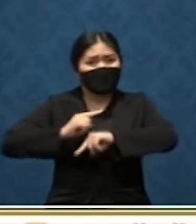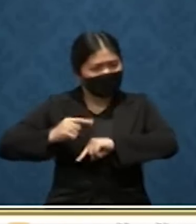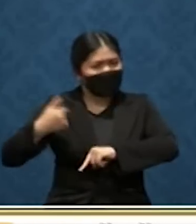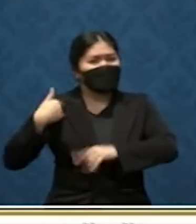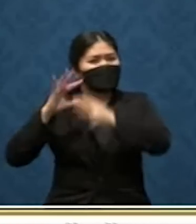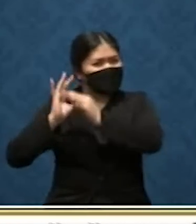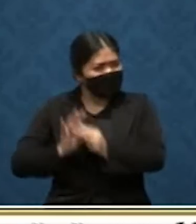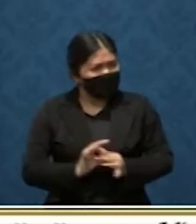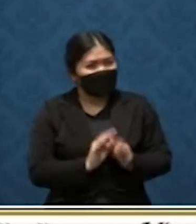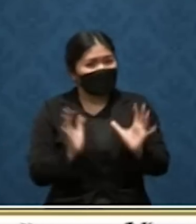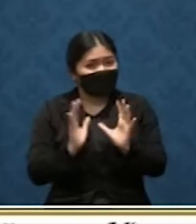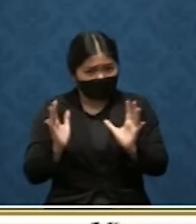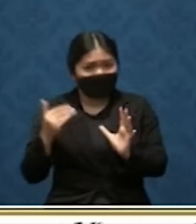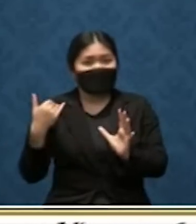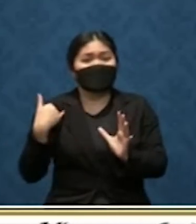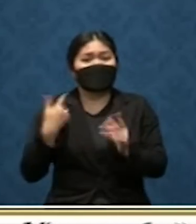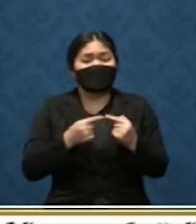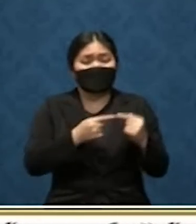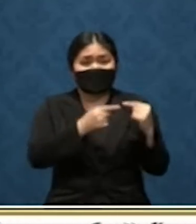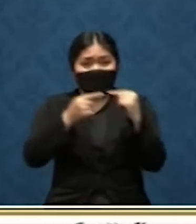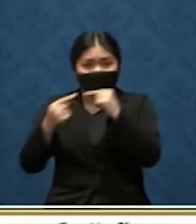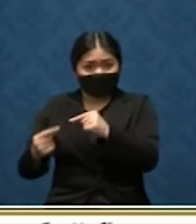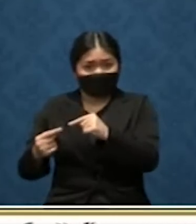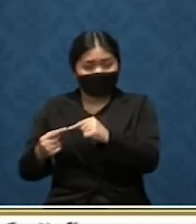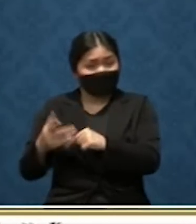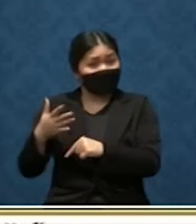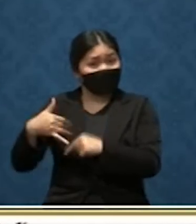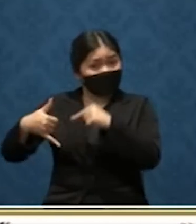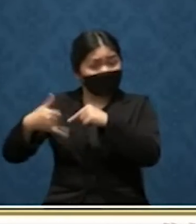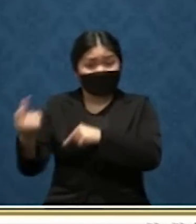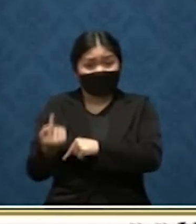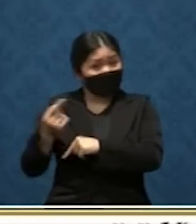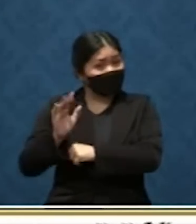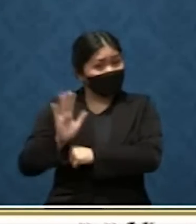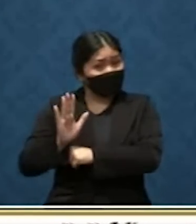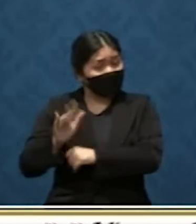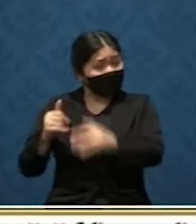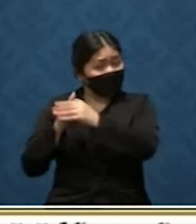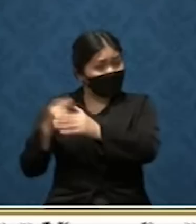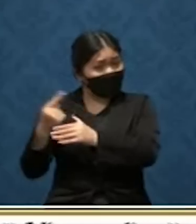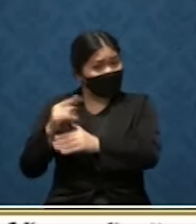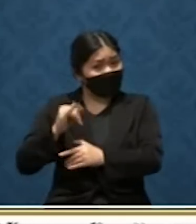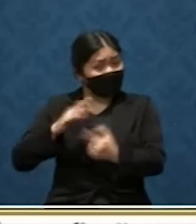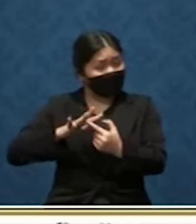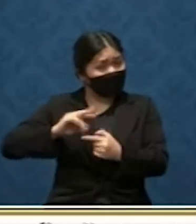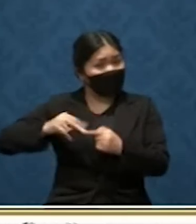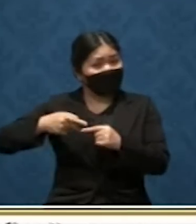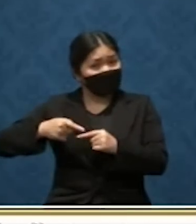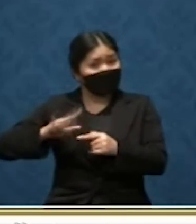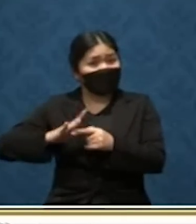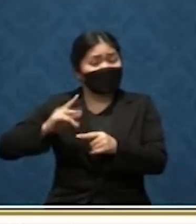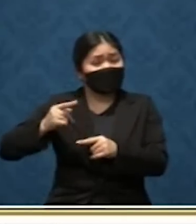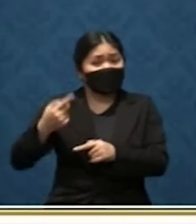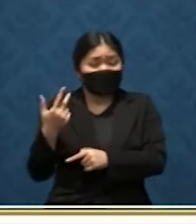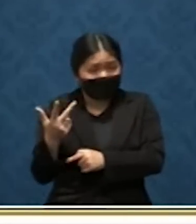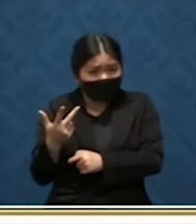ครับไปต่อครับไม่ใช่แ ตู้หาวครับไม่ใช่แ่จงเจียฟู้ครับ ไม่ใช่แค่